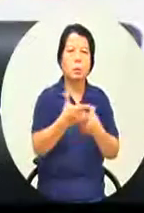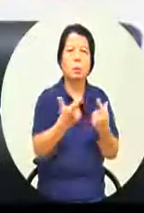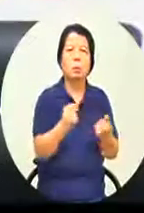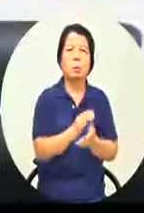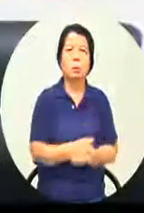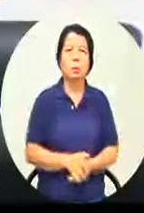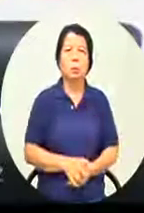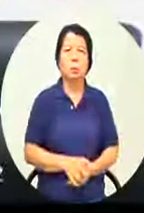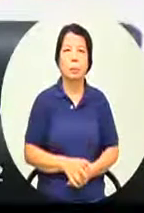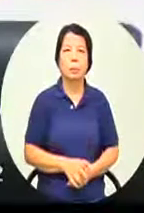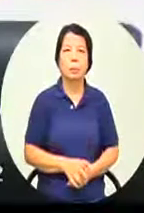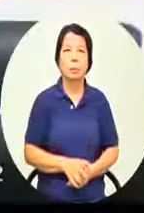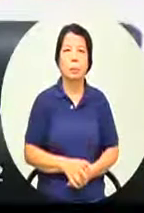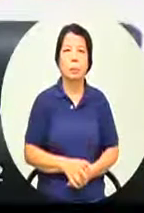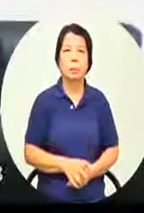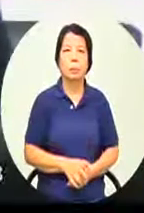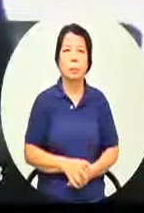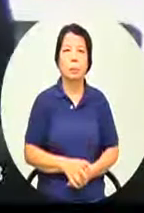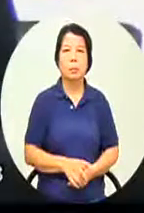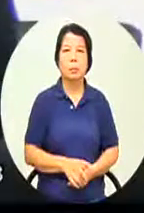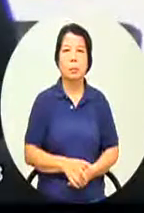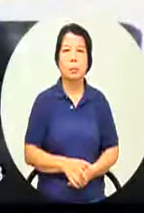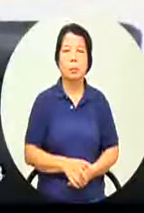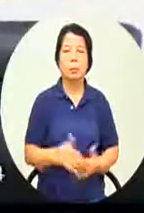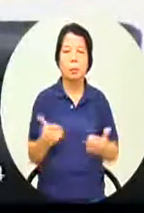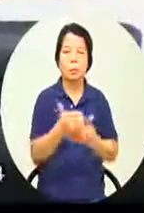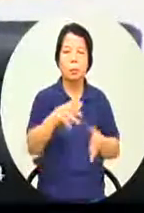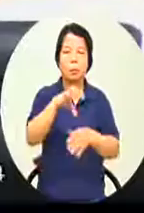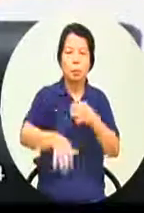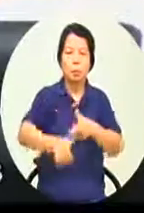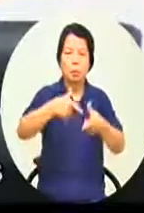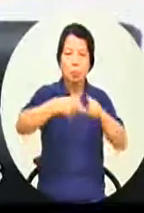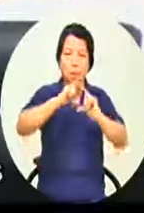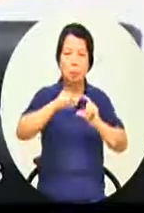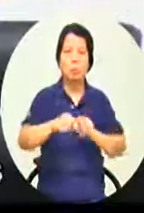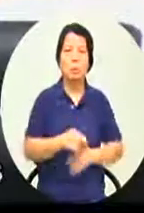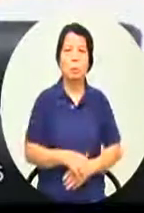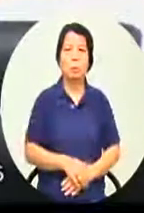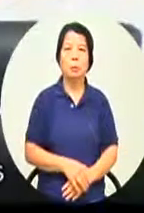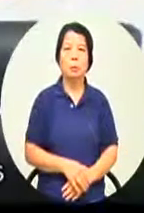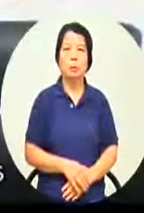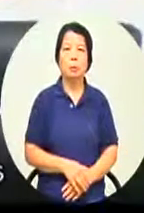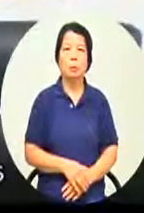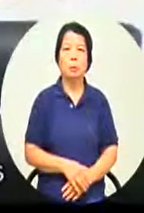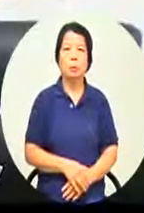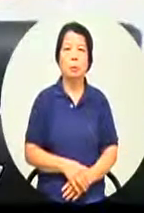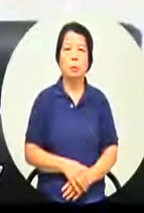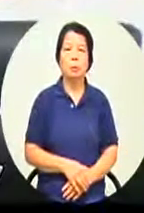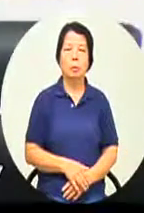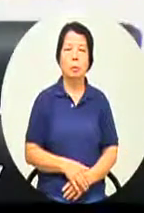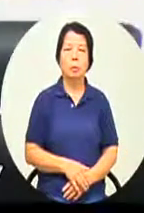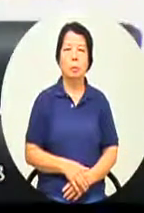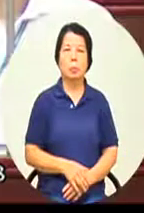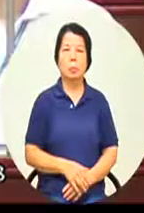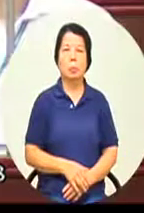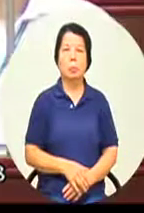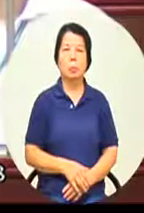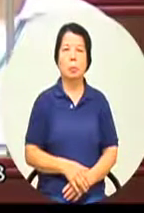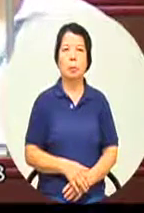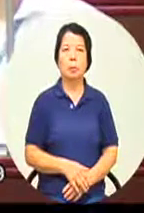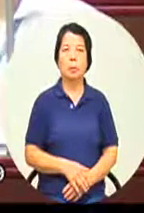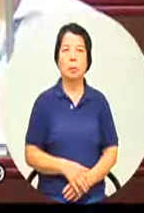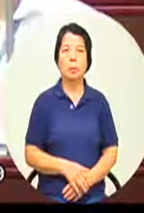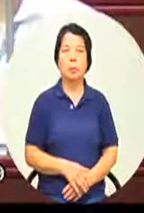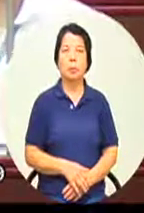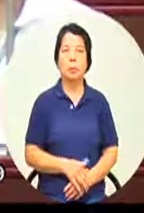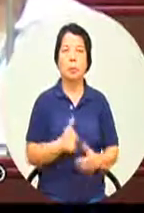本席。 好， 那是不是请交通局长针对？ 好，接下来请交通局长回应。 好，